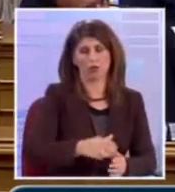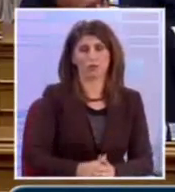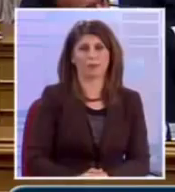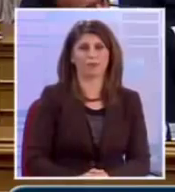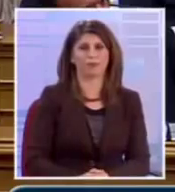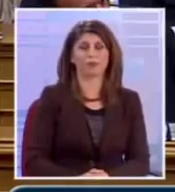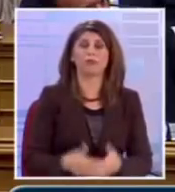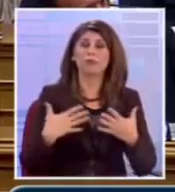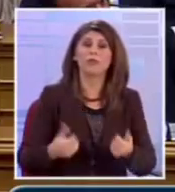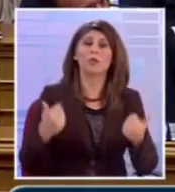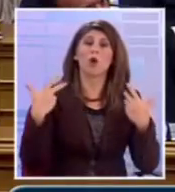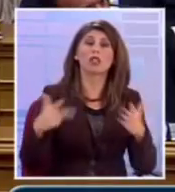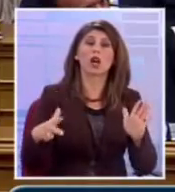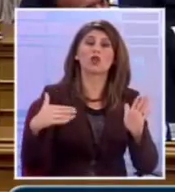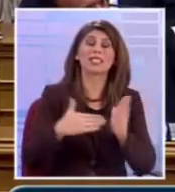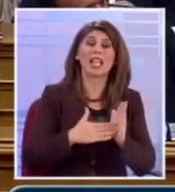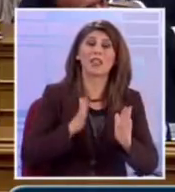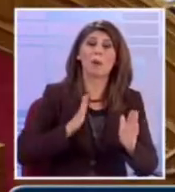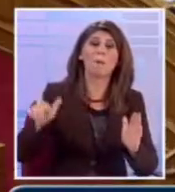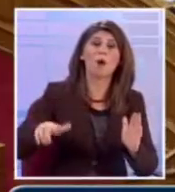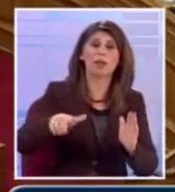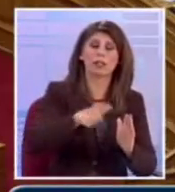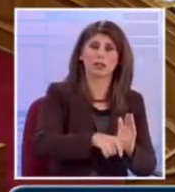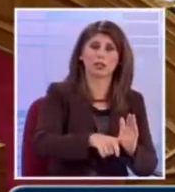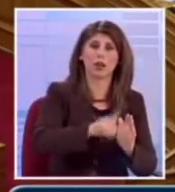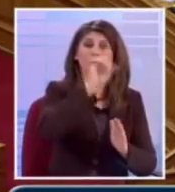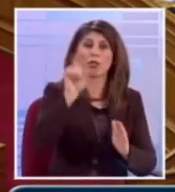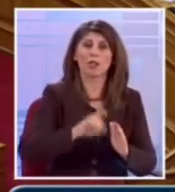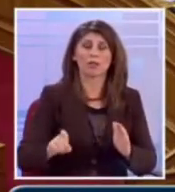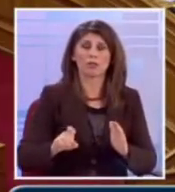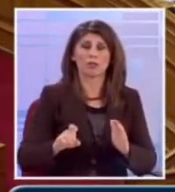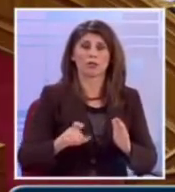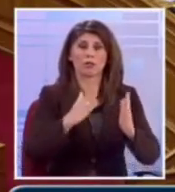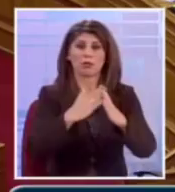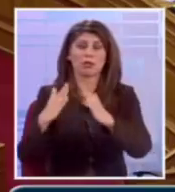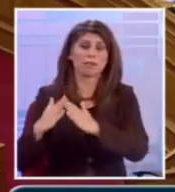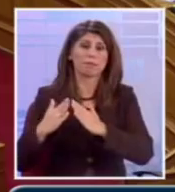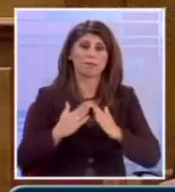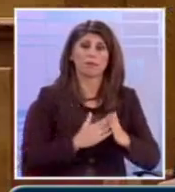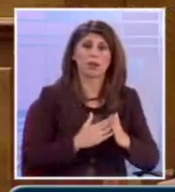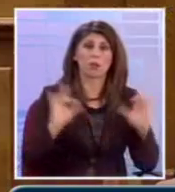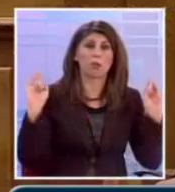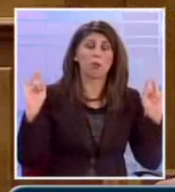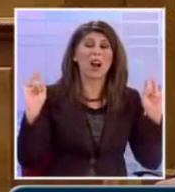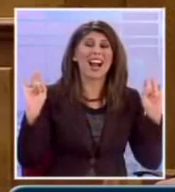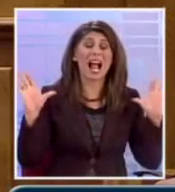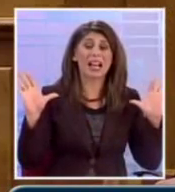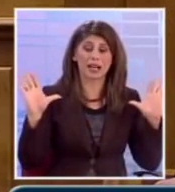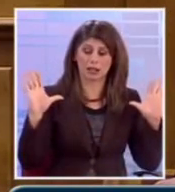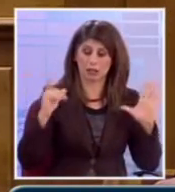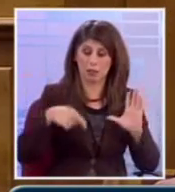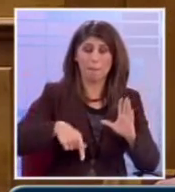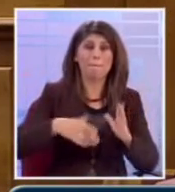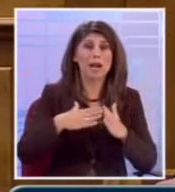Έχουμε 800.000 χες πολίτες που διαβιούν σε νοικοκυριά όπου κανείς πια δεν εργάζεται.